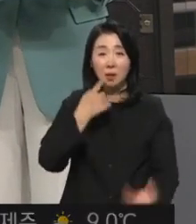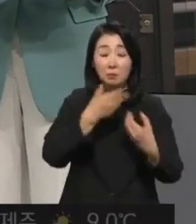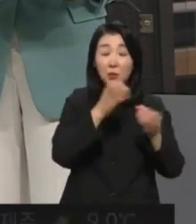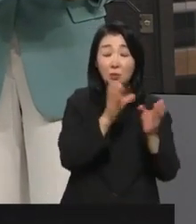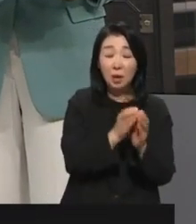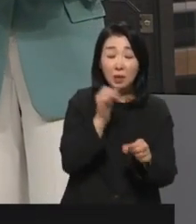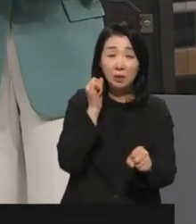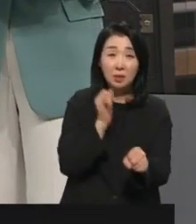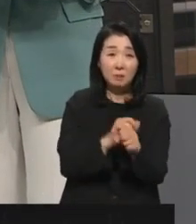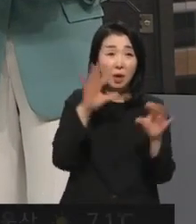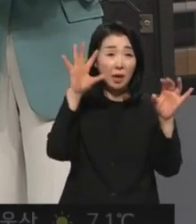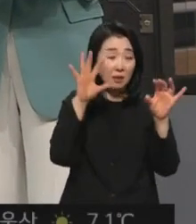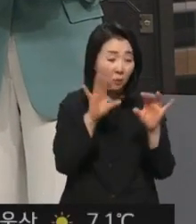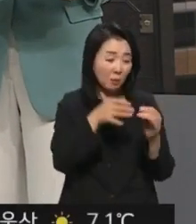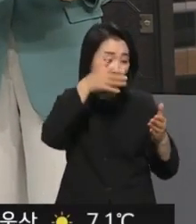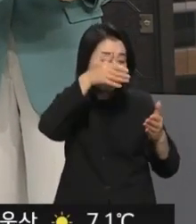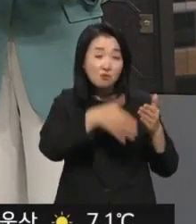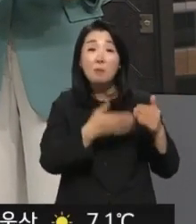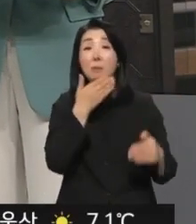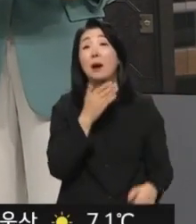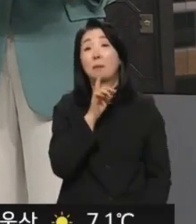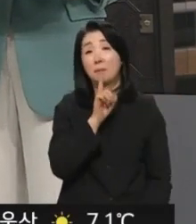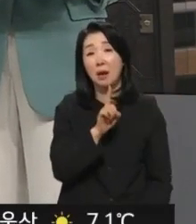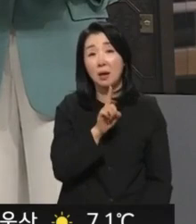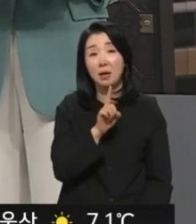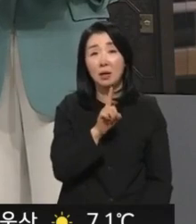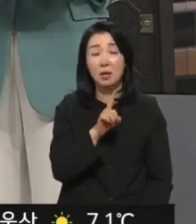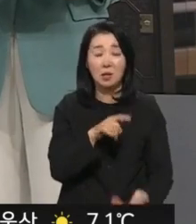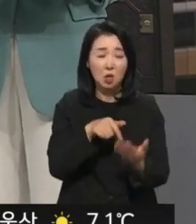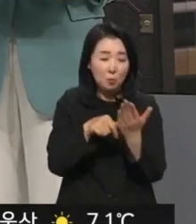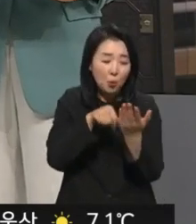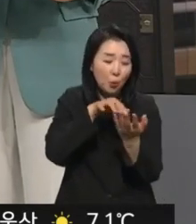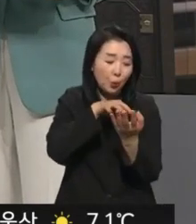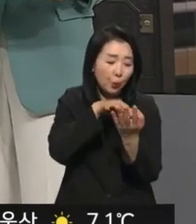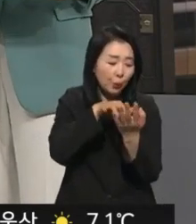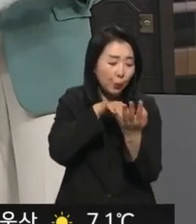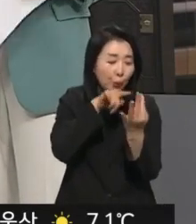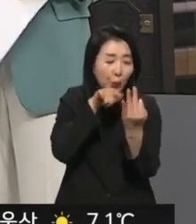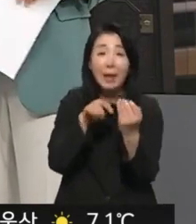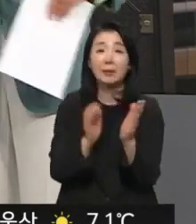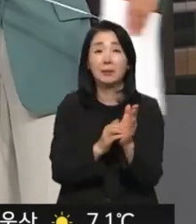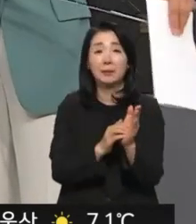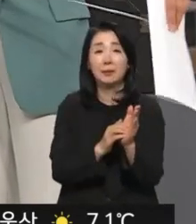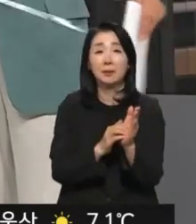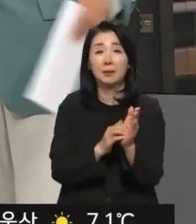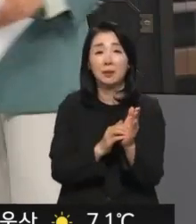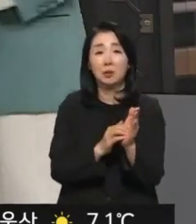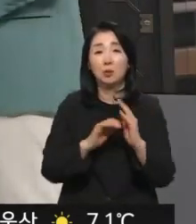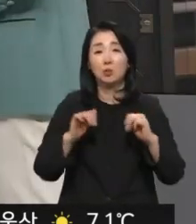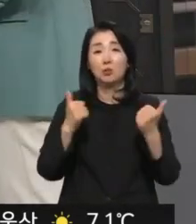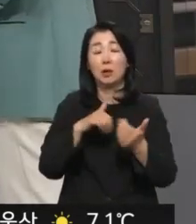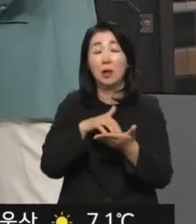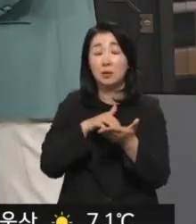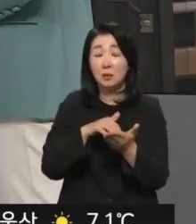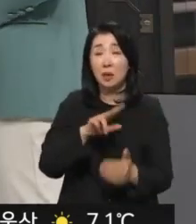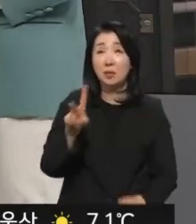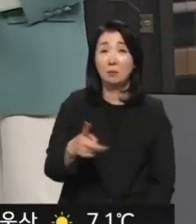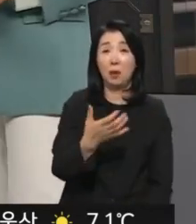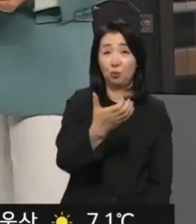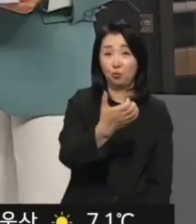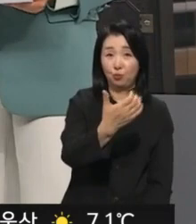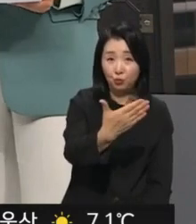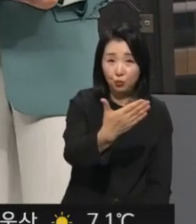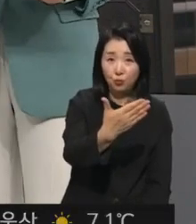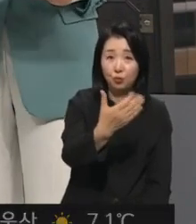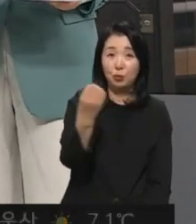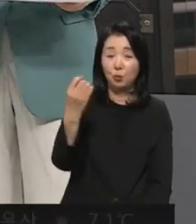이미 체포동의안 부결이 가능하다, 표 계산이 끝난 듯한데요. 현재 국회 재적인원